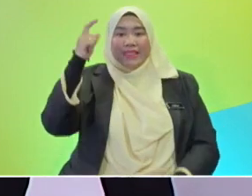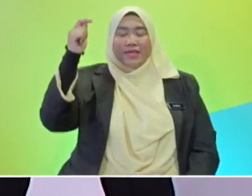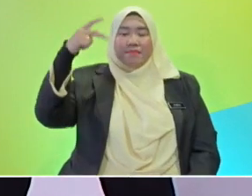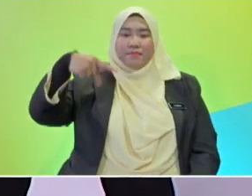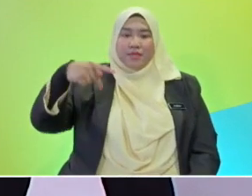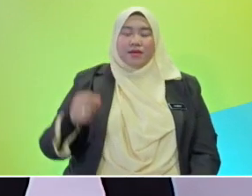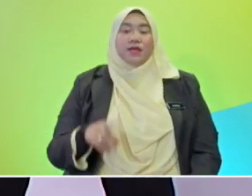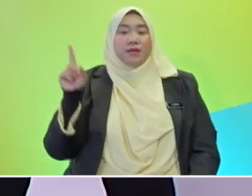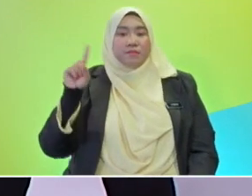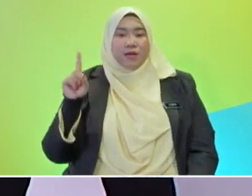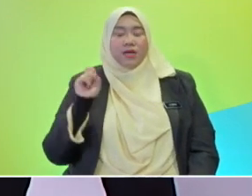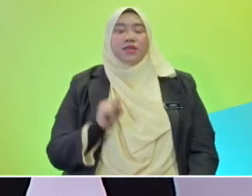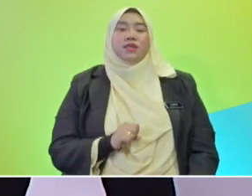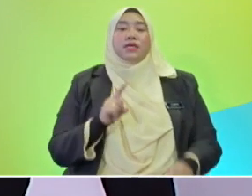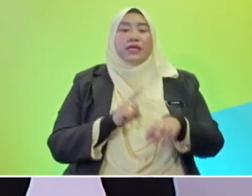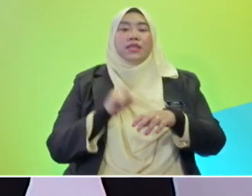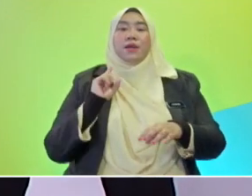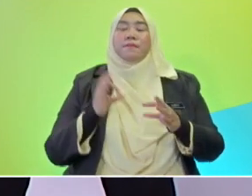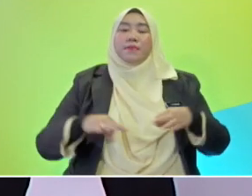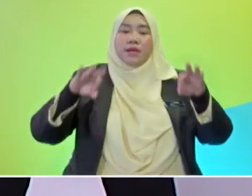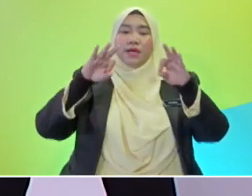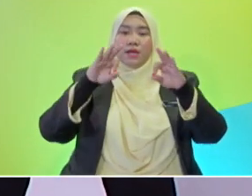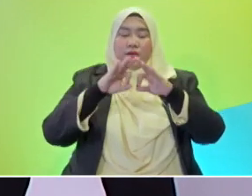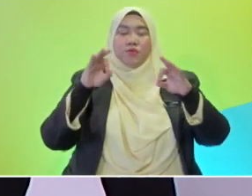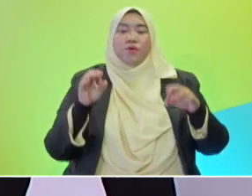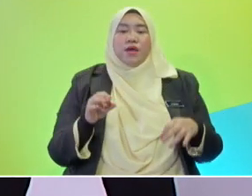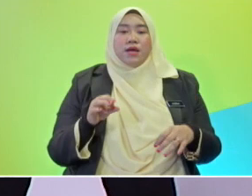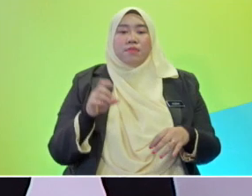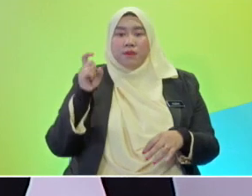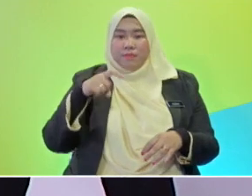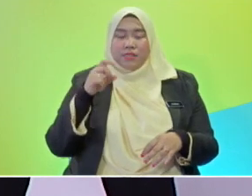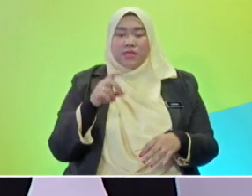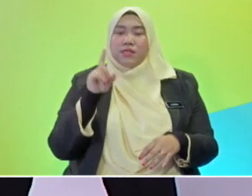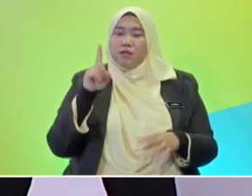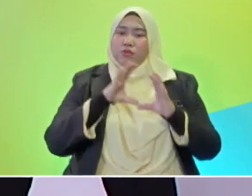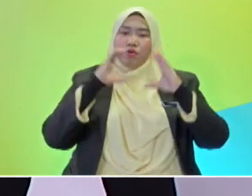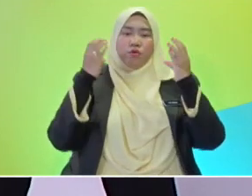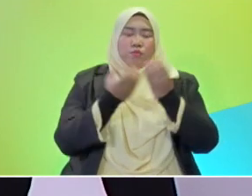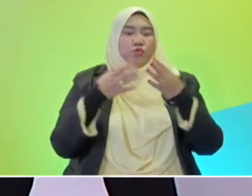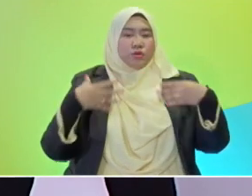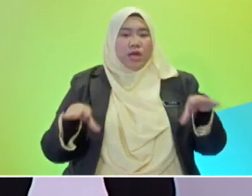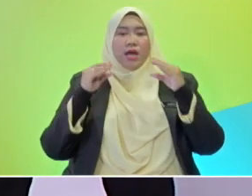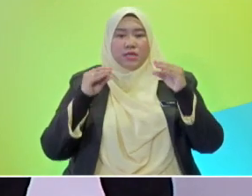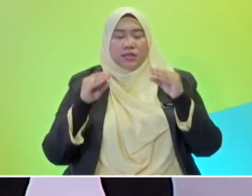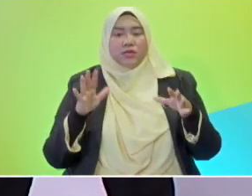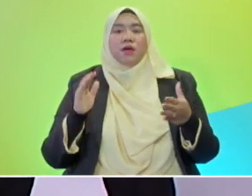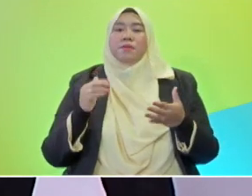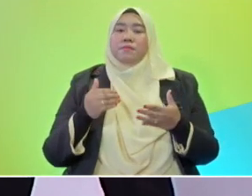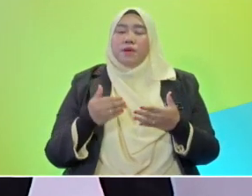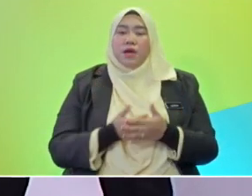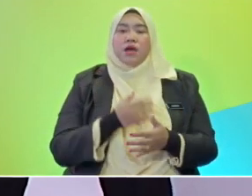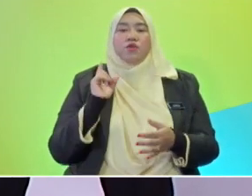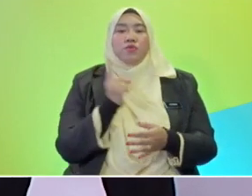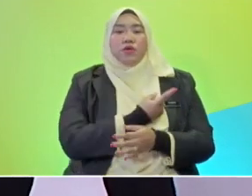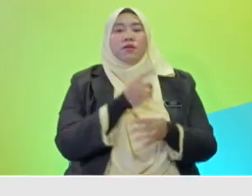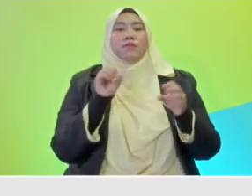dimana kita perlu memastikan satu kelompok itu kita dah aja baru kita boleh beri tahap penguasaan